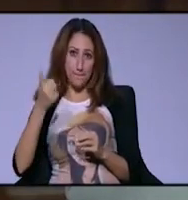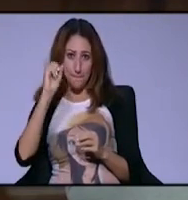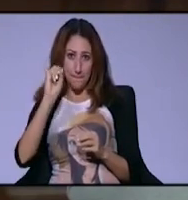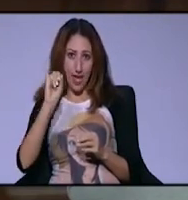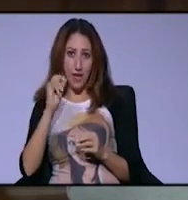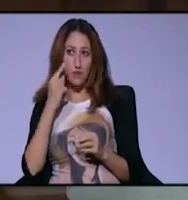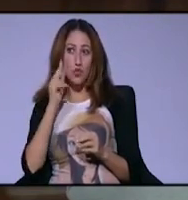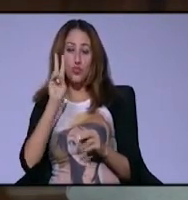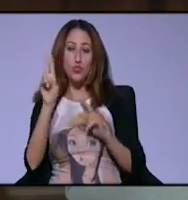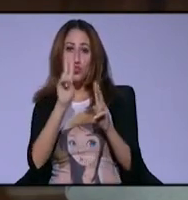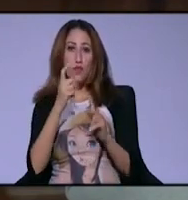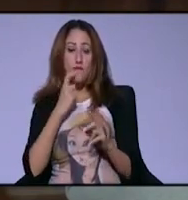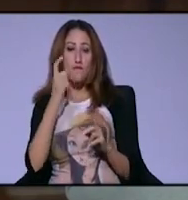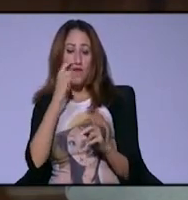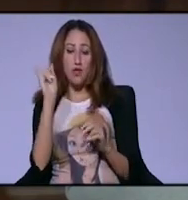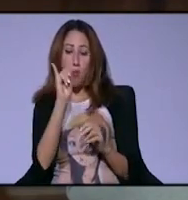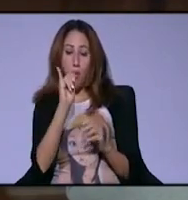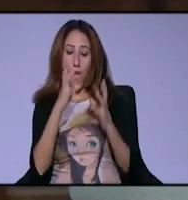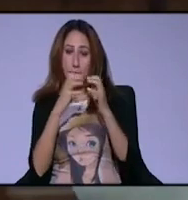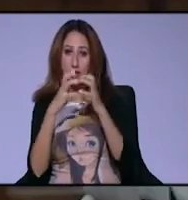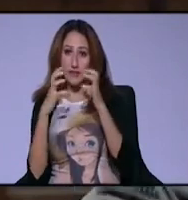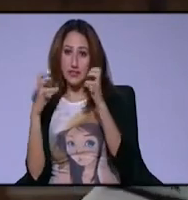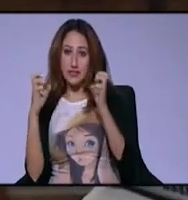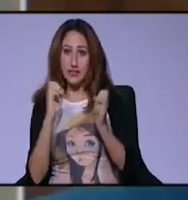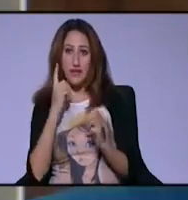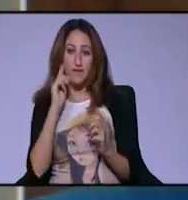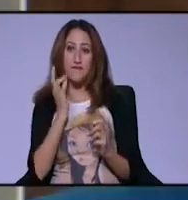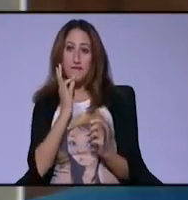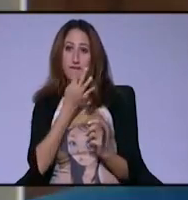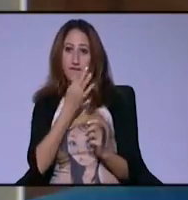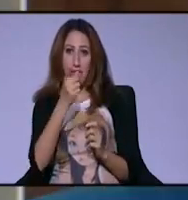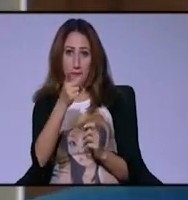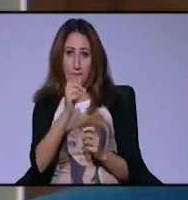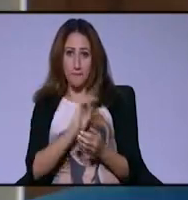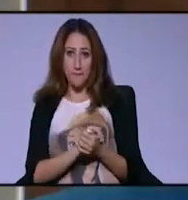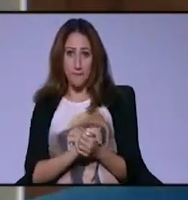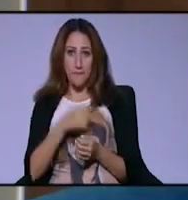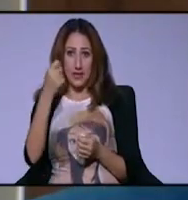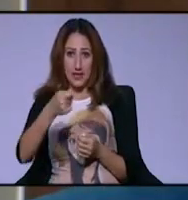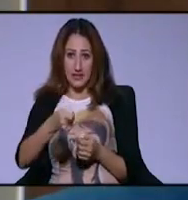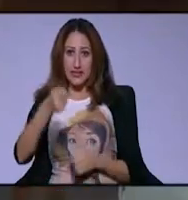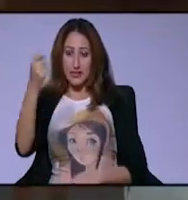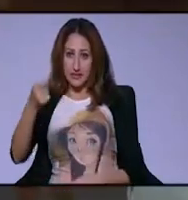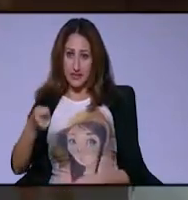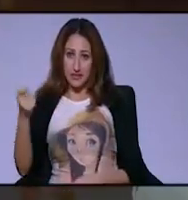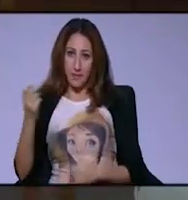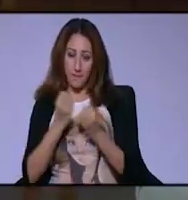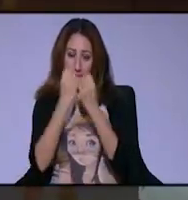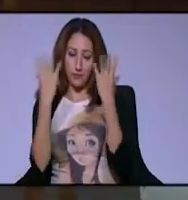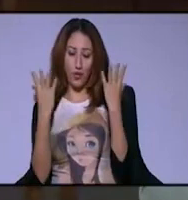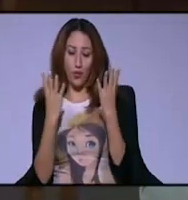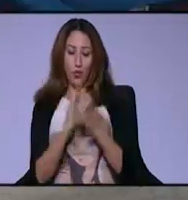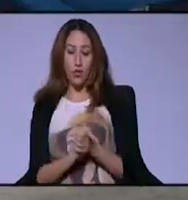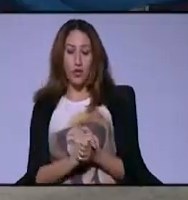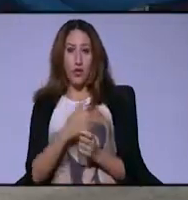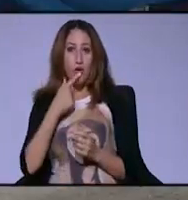الفنية والدرامية في هذا الفيلم. فأهلا وسهلا بحضراتكم، نورتونا وشرفتونا، كل